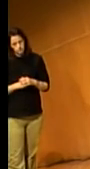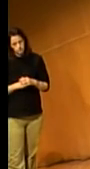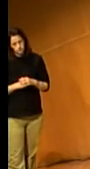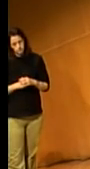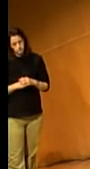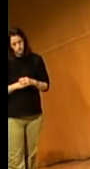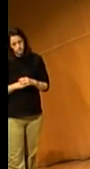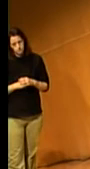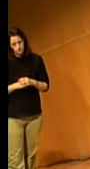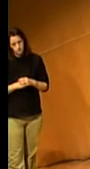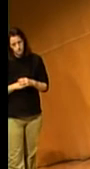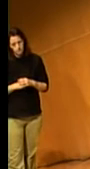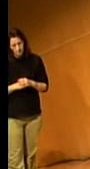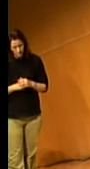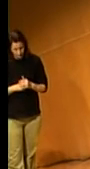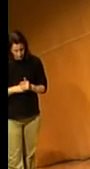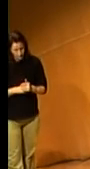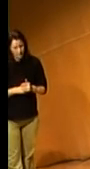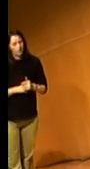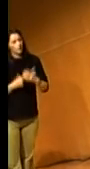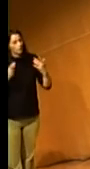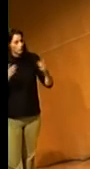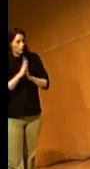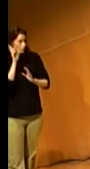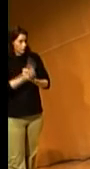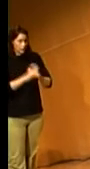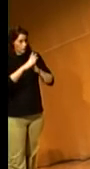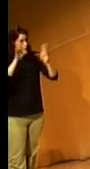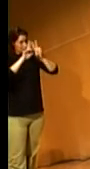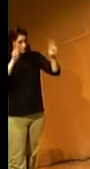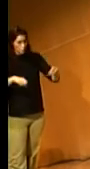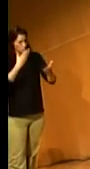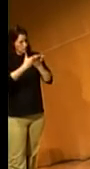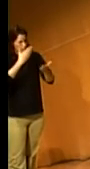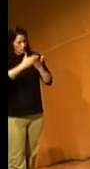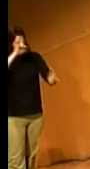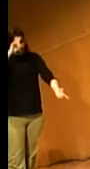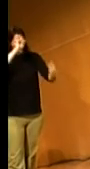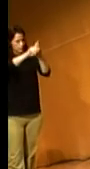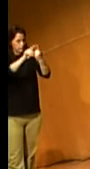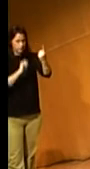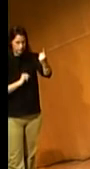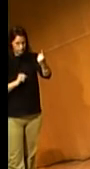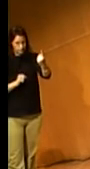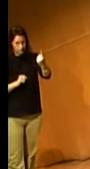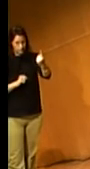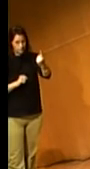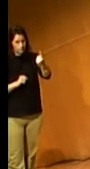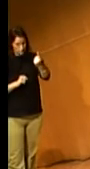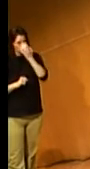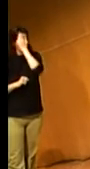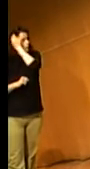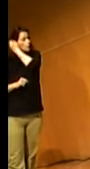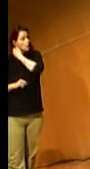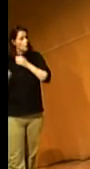partie. Voilà. Et à partir du moment où les enseignants entendent cette possibilité, ça change complètement la